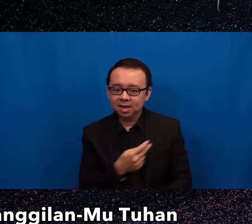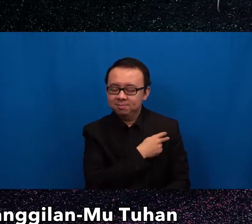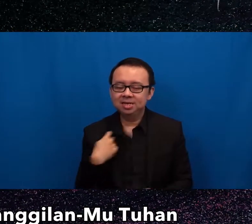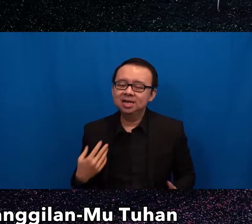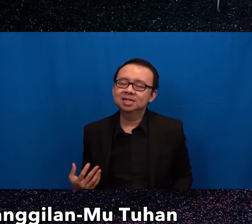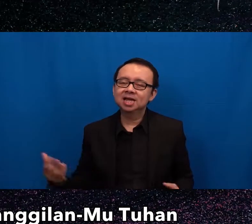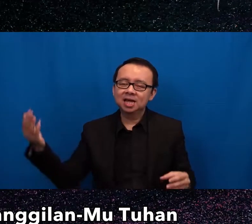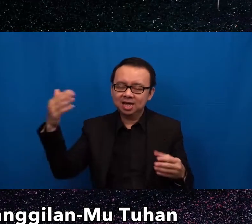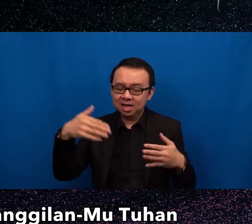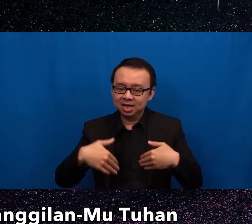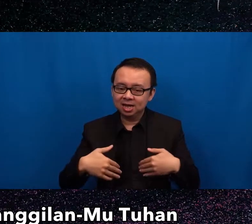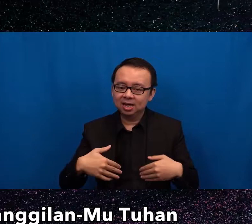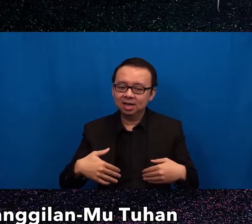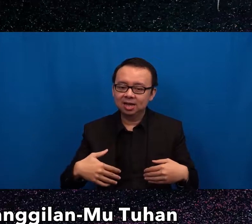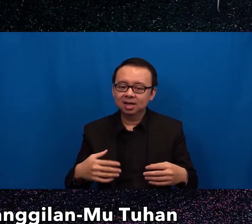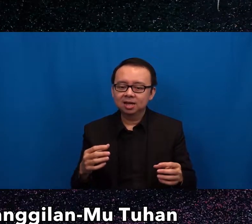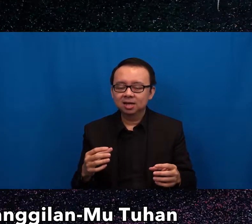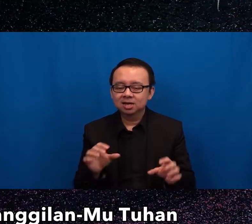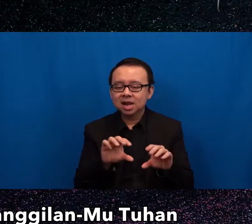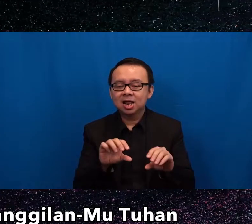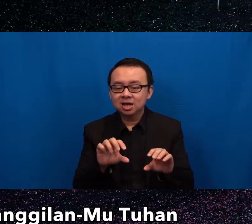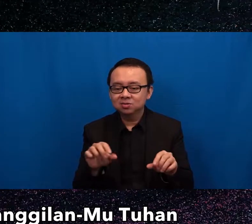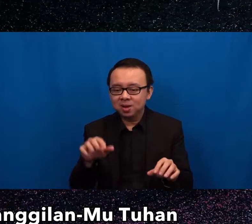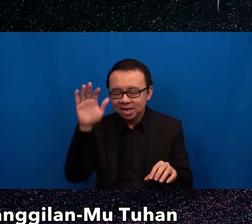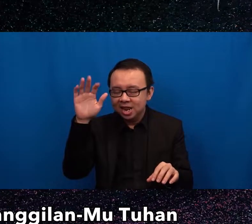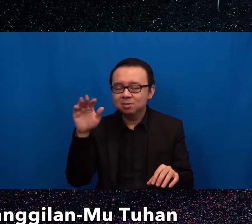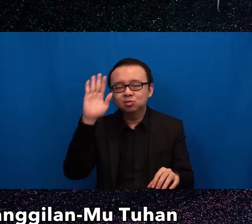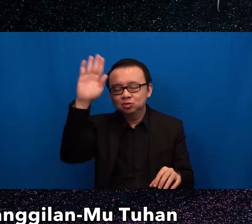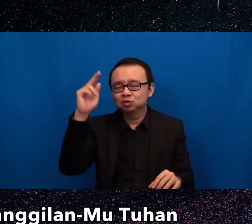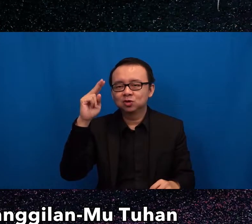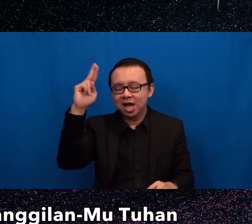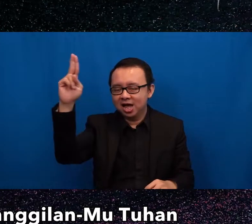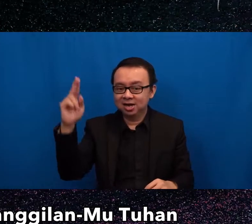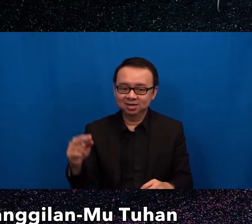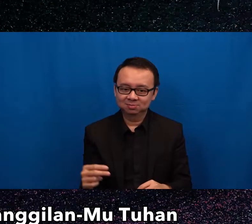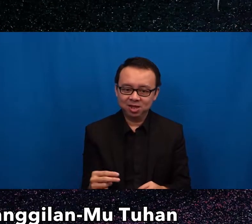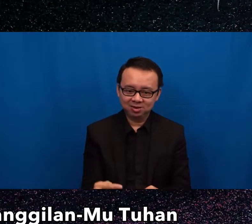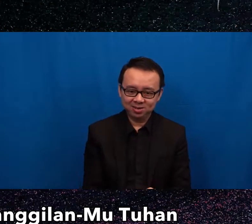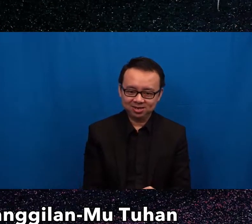Kami datang penuhi panggilan-Mu Tuhan.